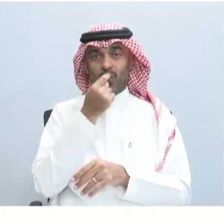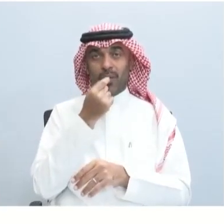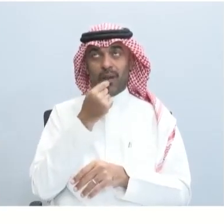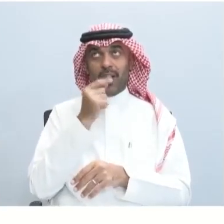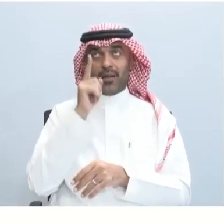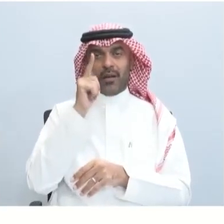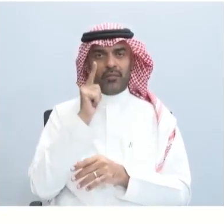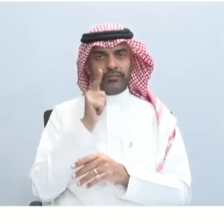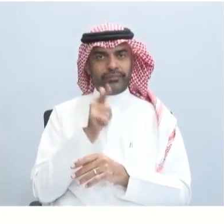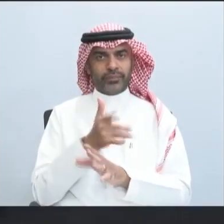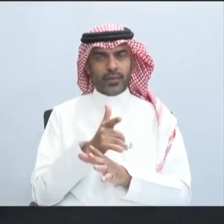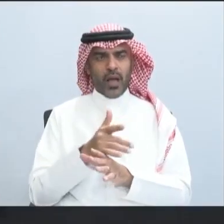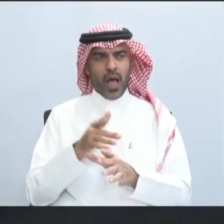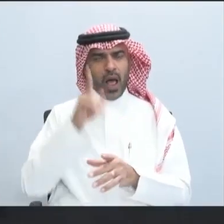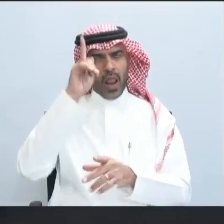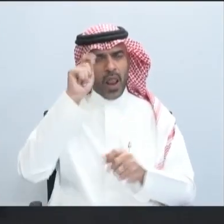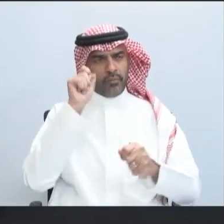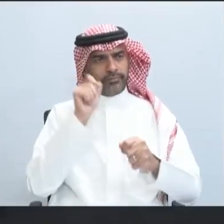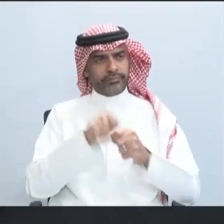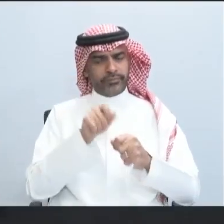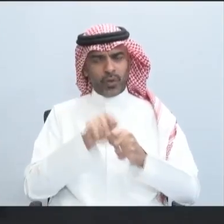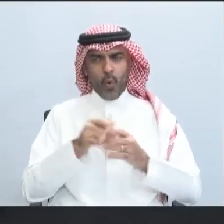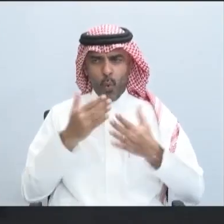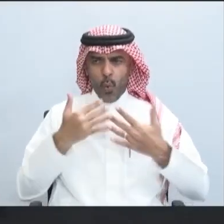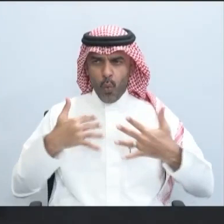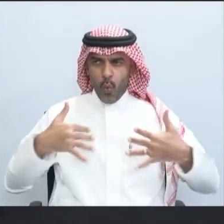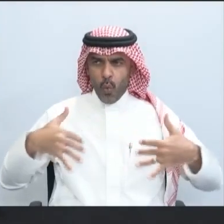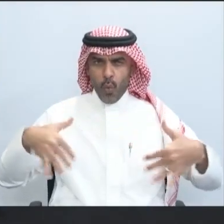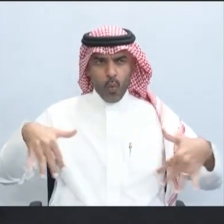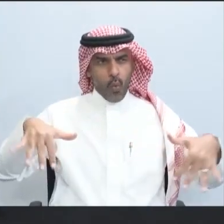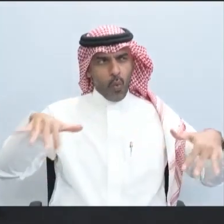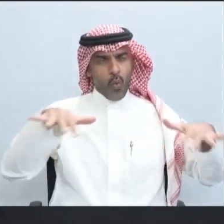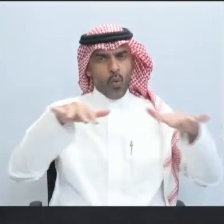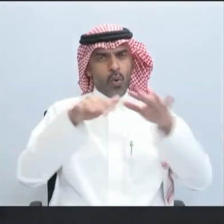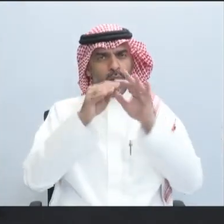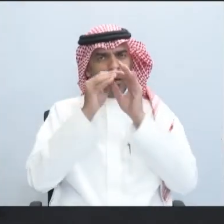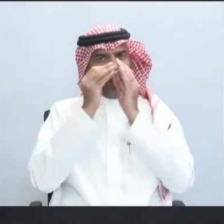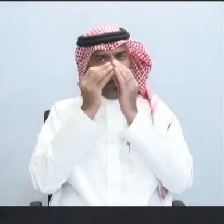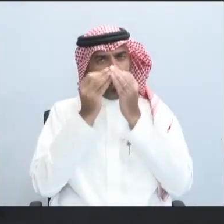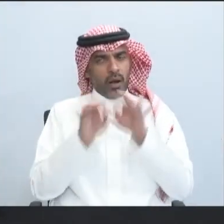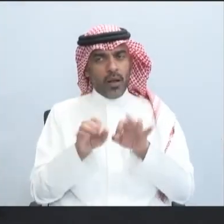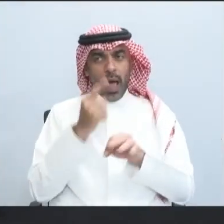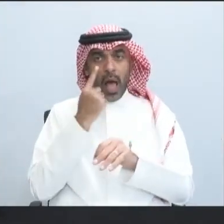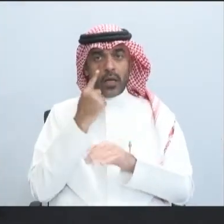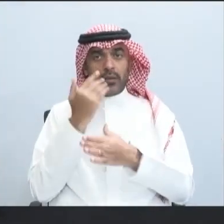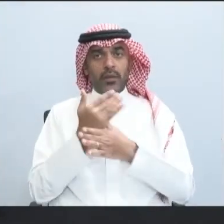لذلك جعل الله المسطحات المائيه على الارض هي الاكثر